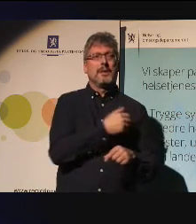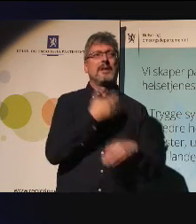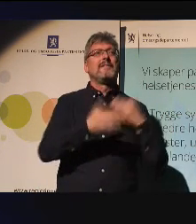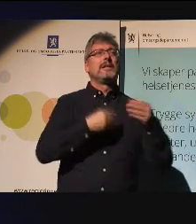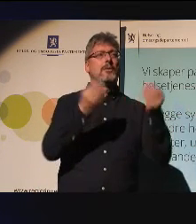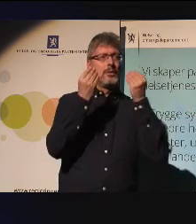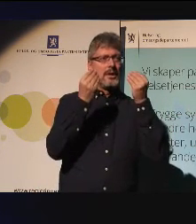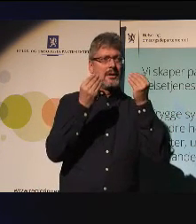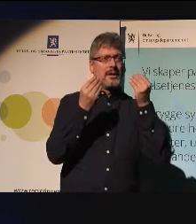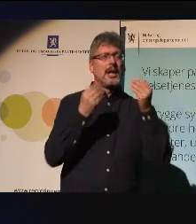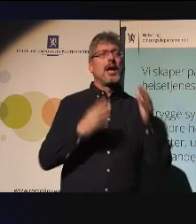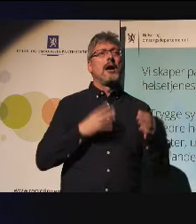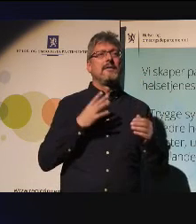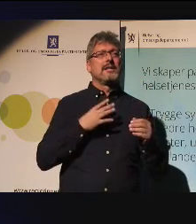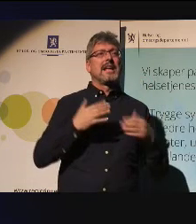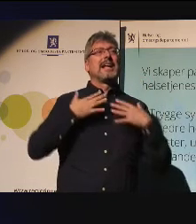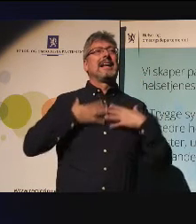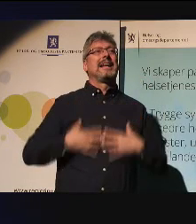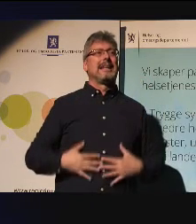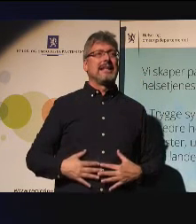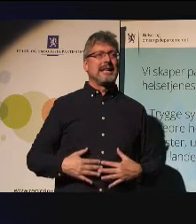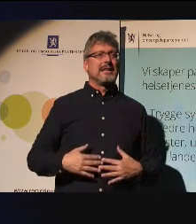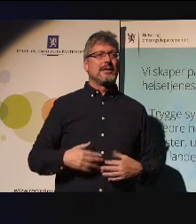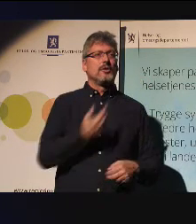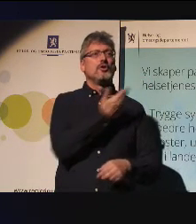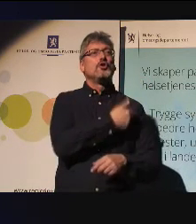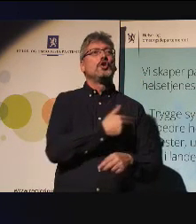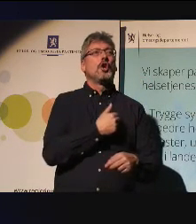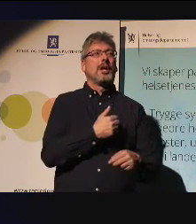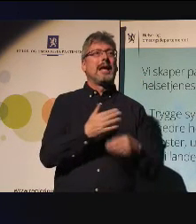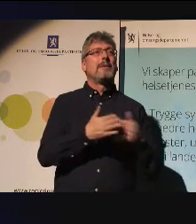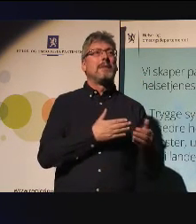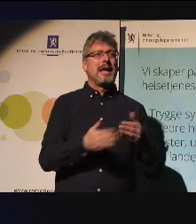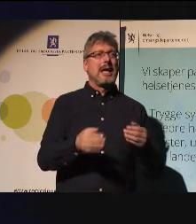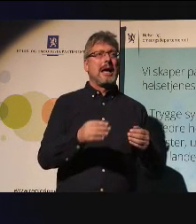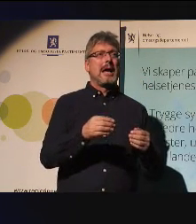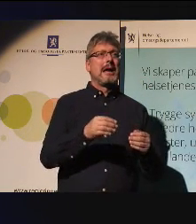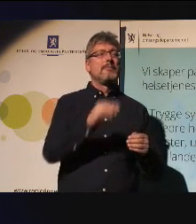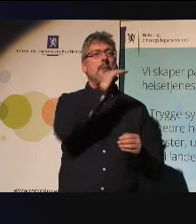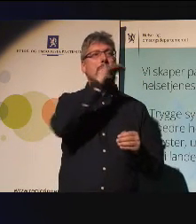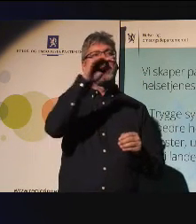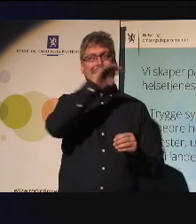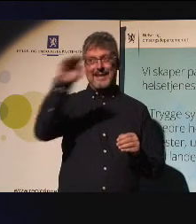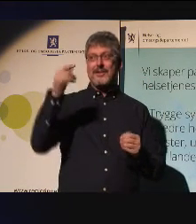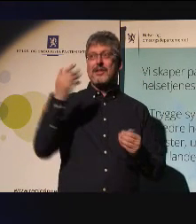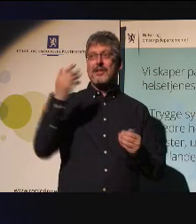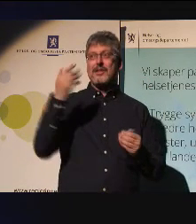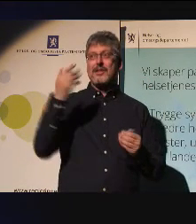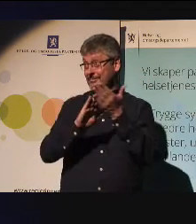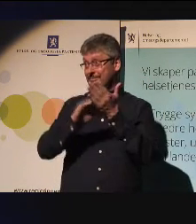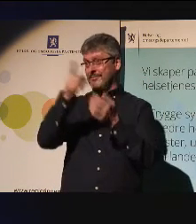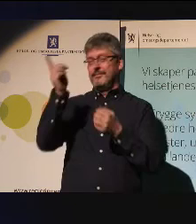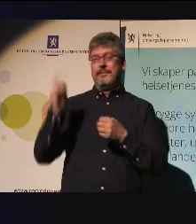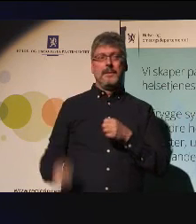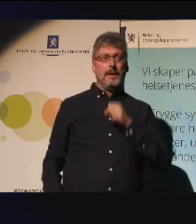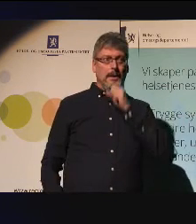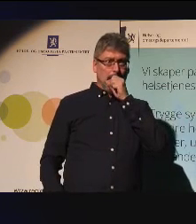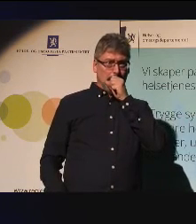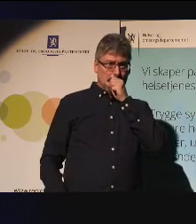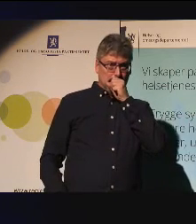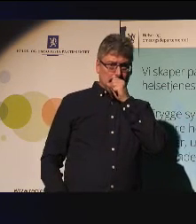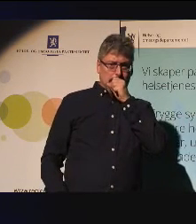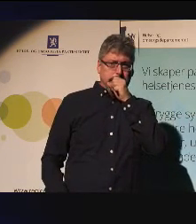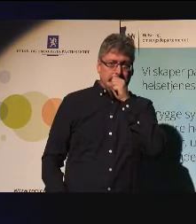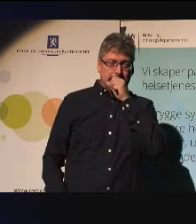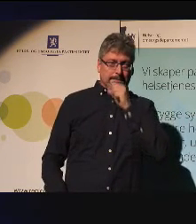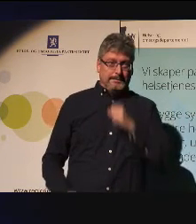i avansert klinisk sykepleie på masternivå. Det er bra. Ja.